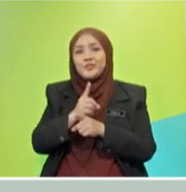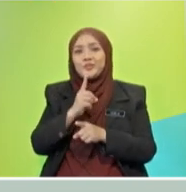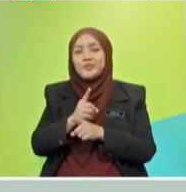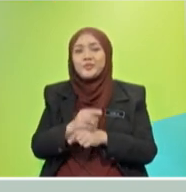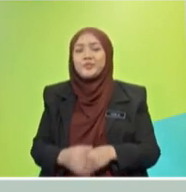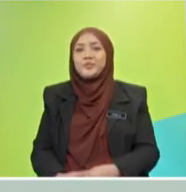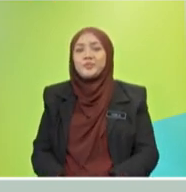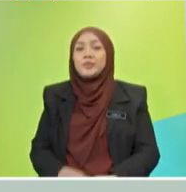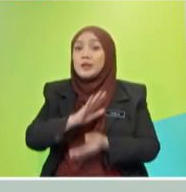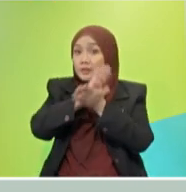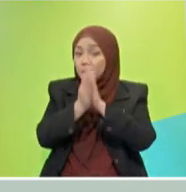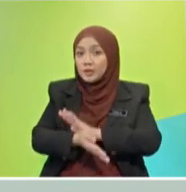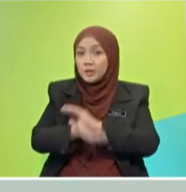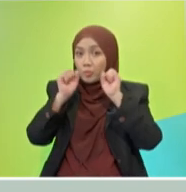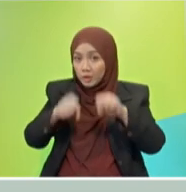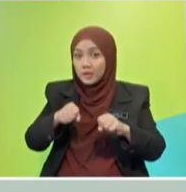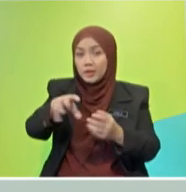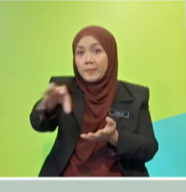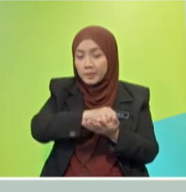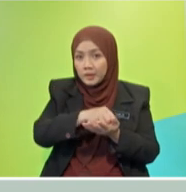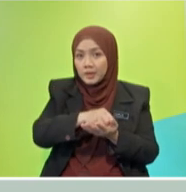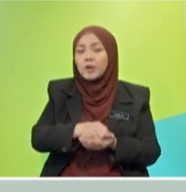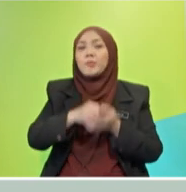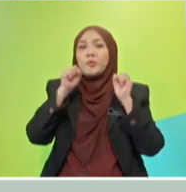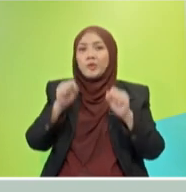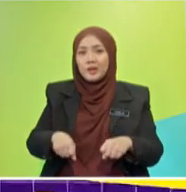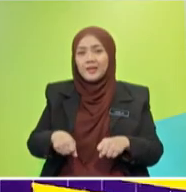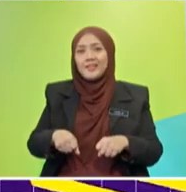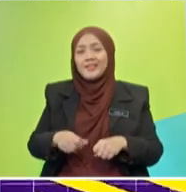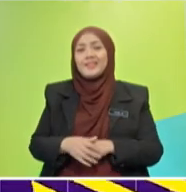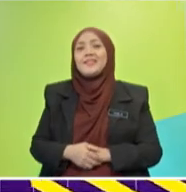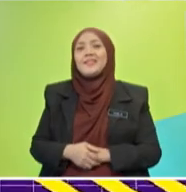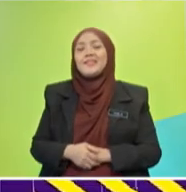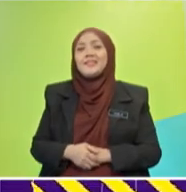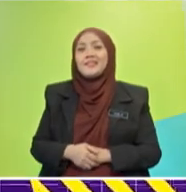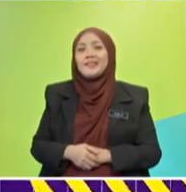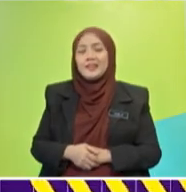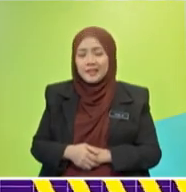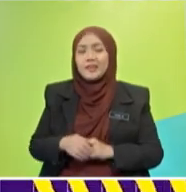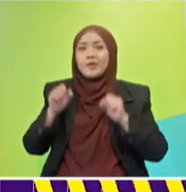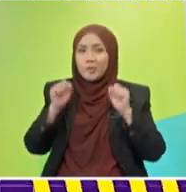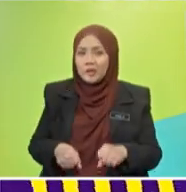jadi beli ya Ini betul